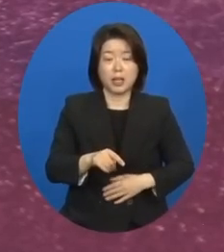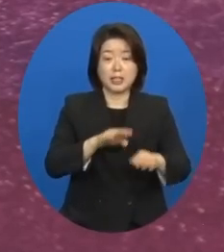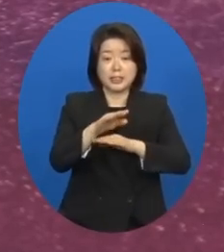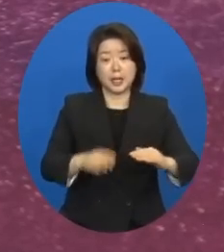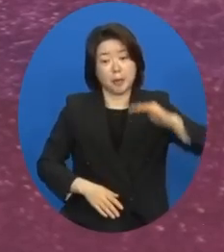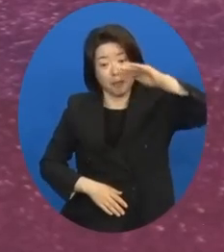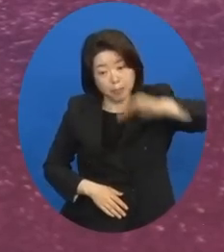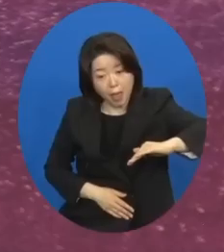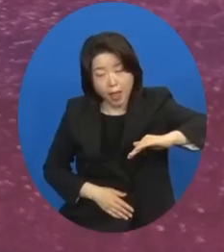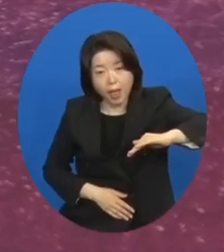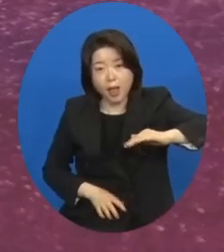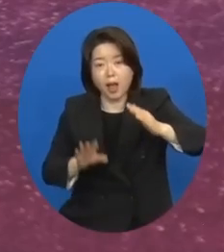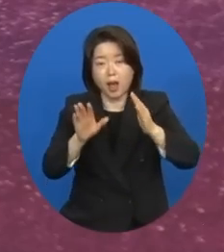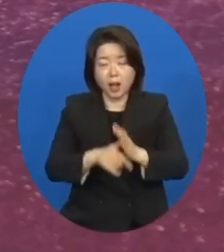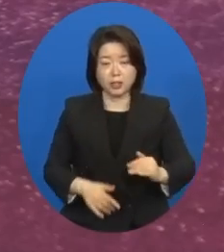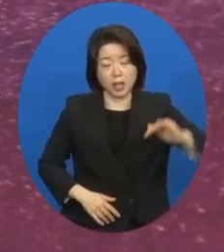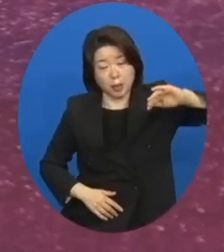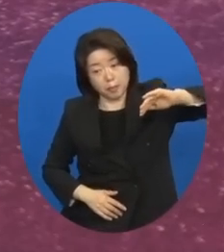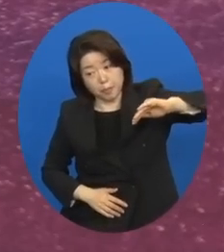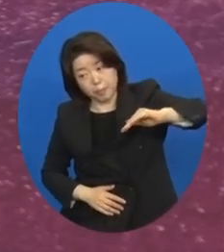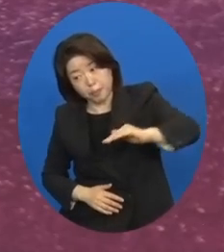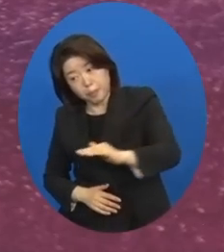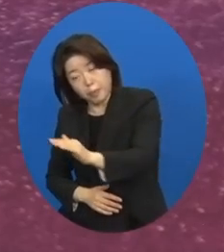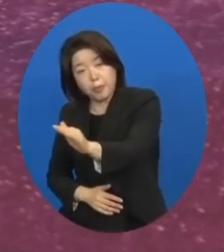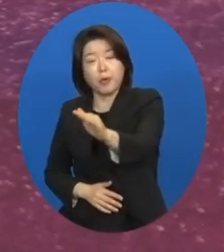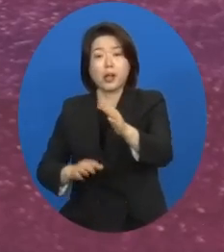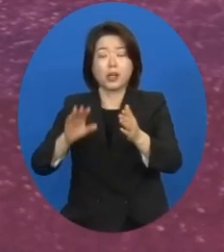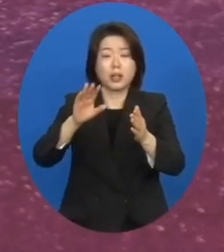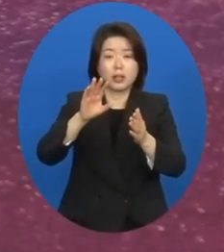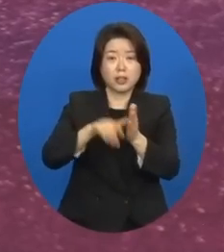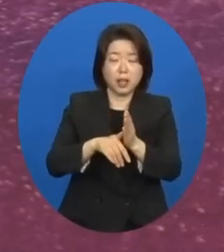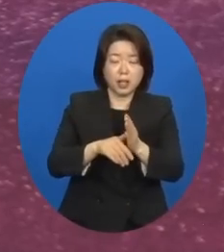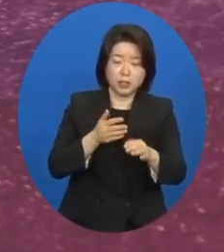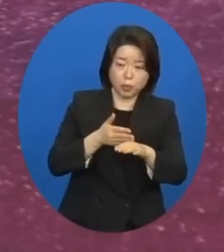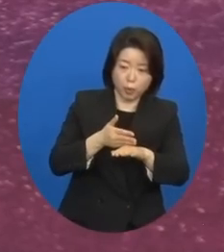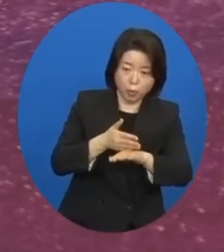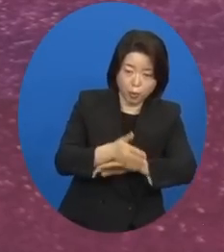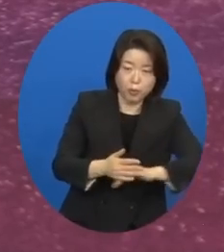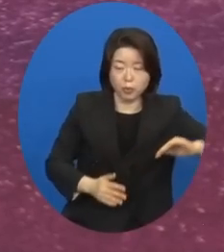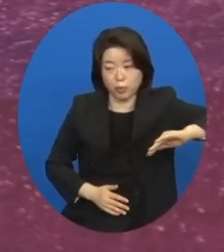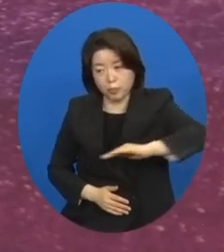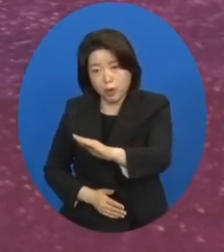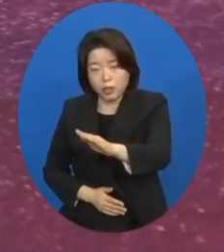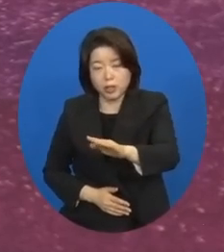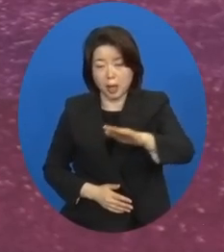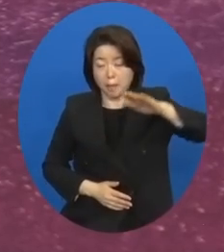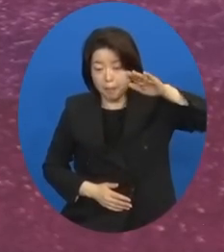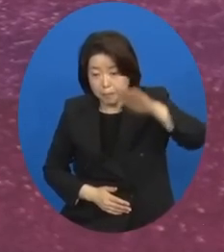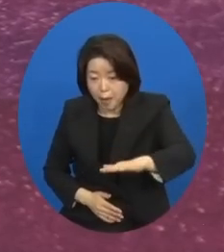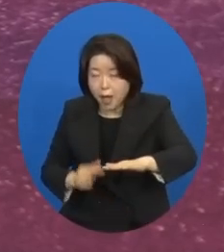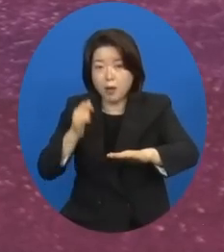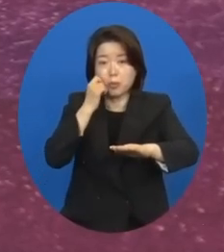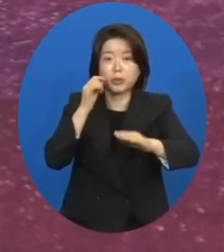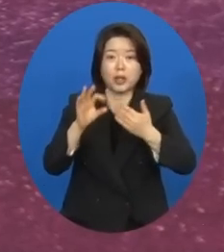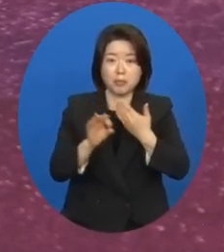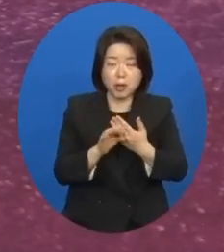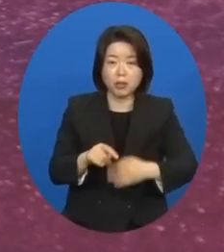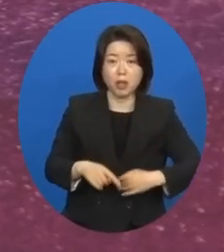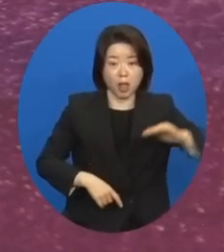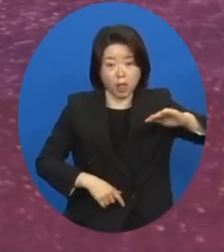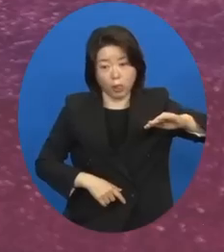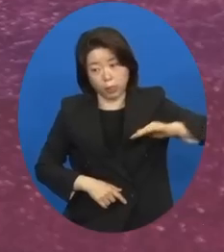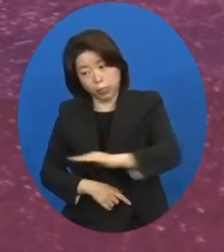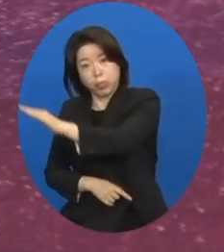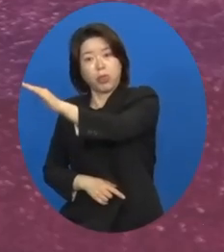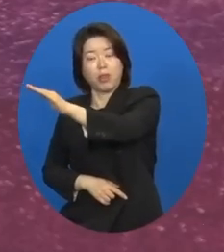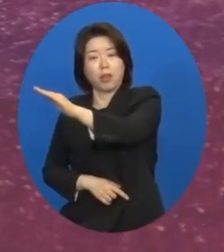시점에 큰 고개를 앞두고 천천히 가야 될 때 브레이크를 제대로 바로 밟지 못하면 그대로